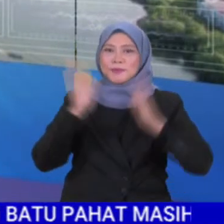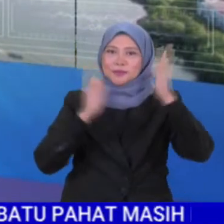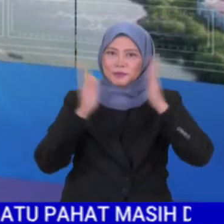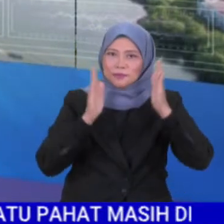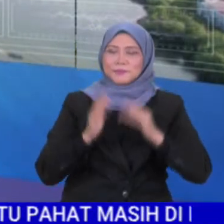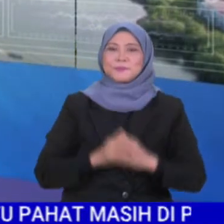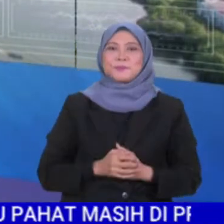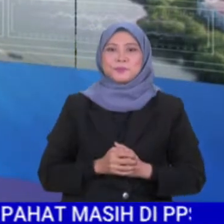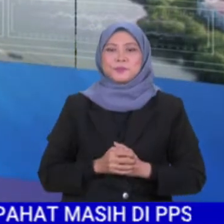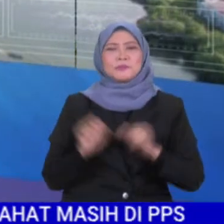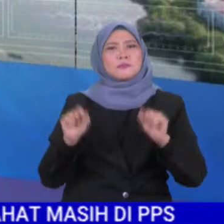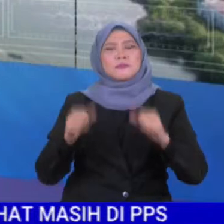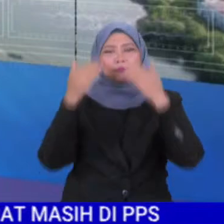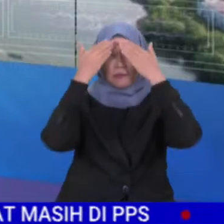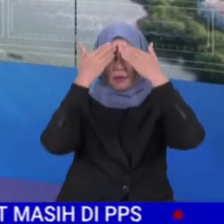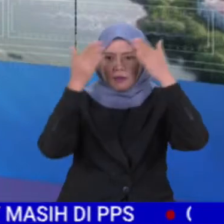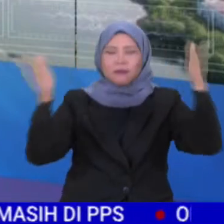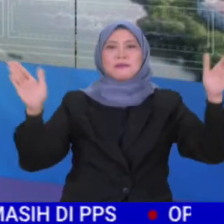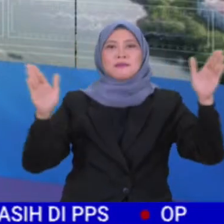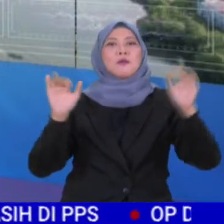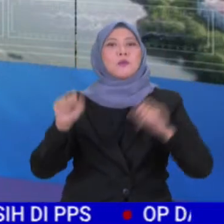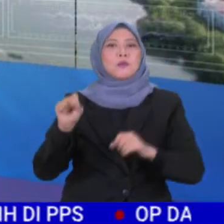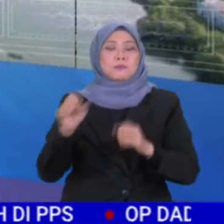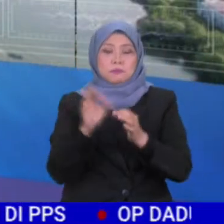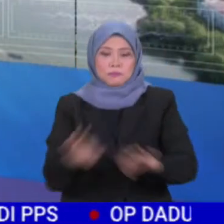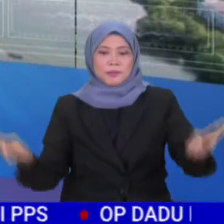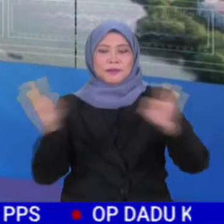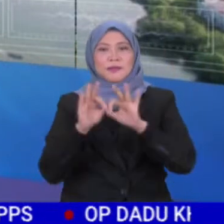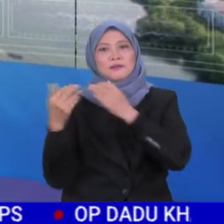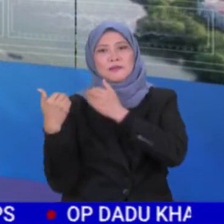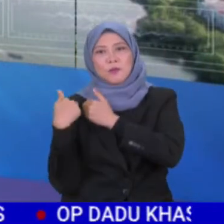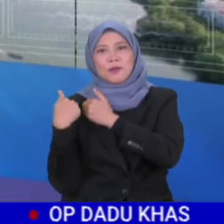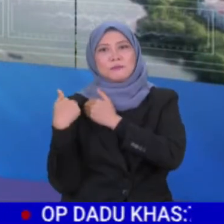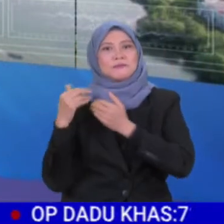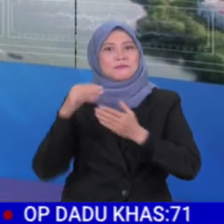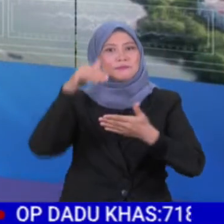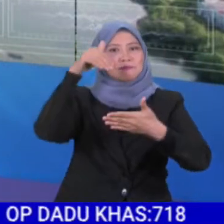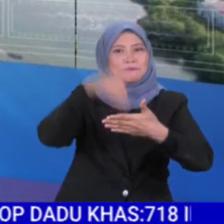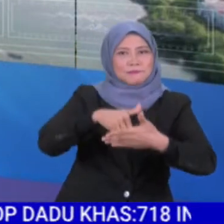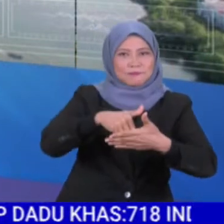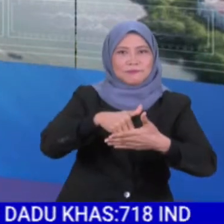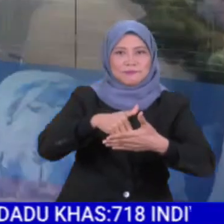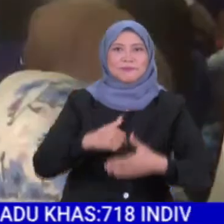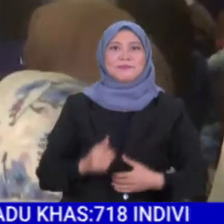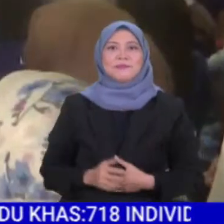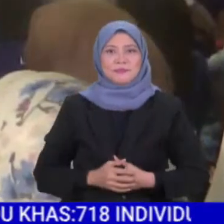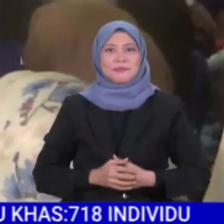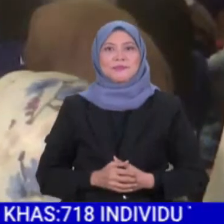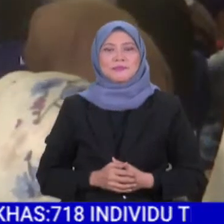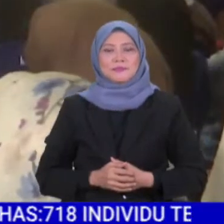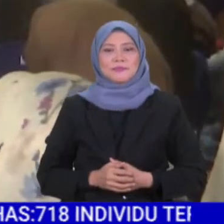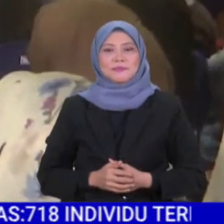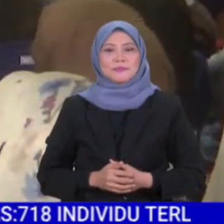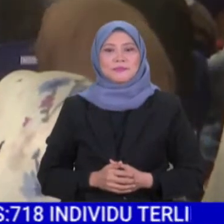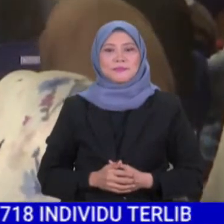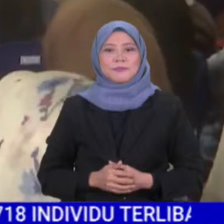Malaysia sekaligus membuka minda mengenai kepentingan menunaikan tanggungjawab sebagai pengundi.